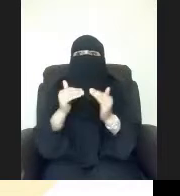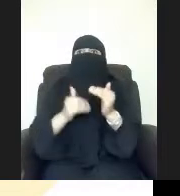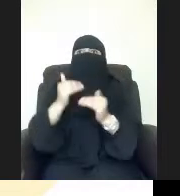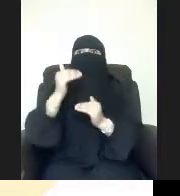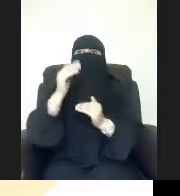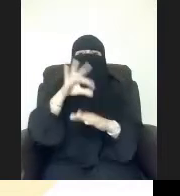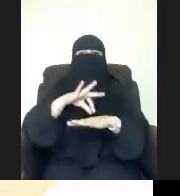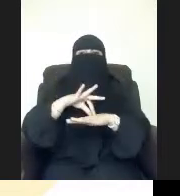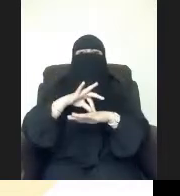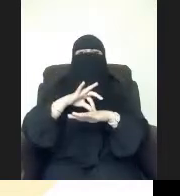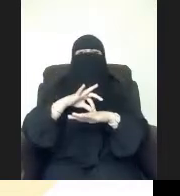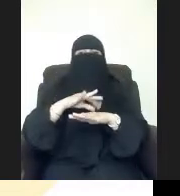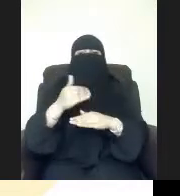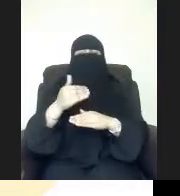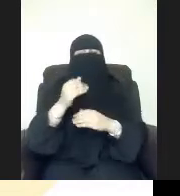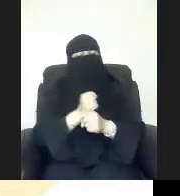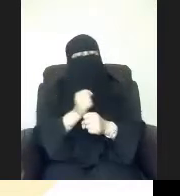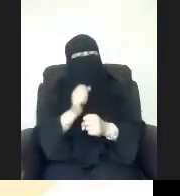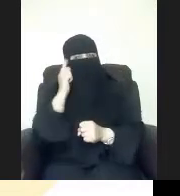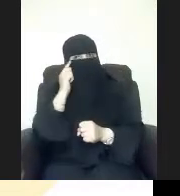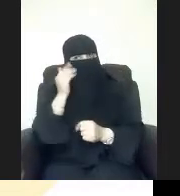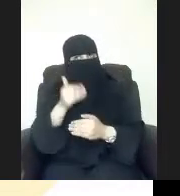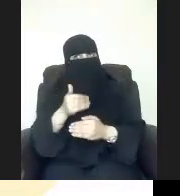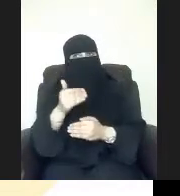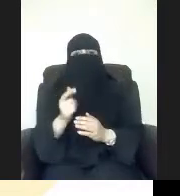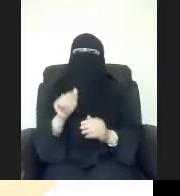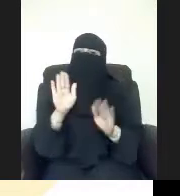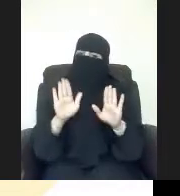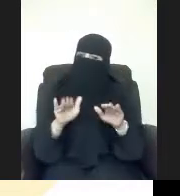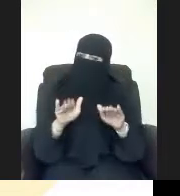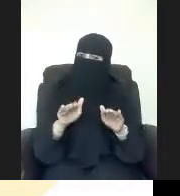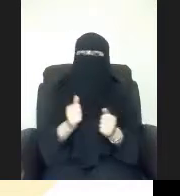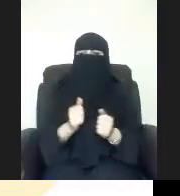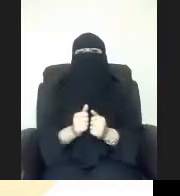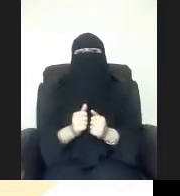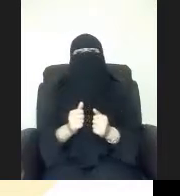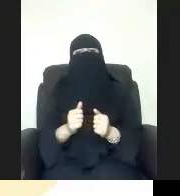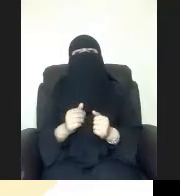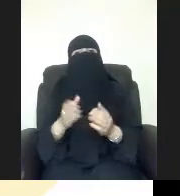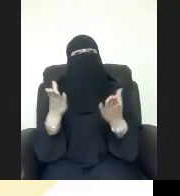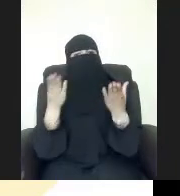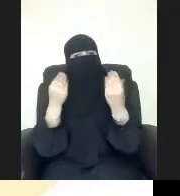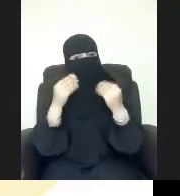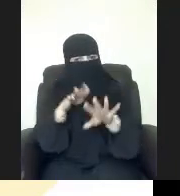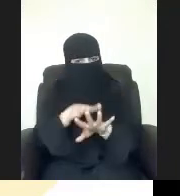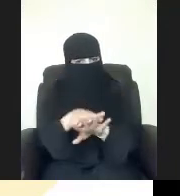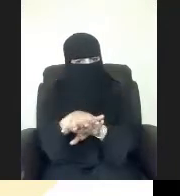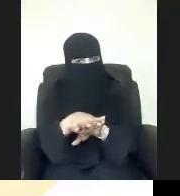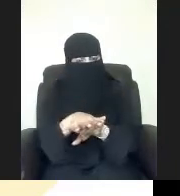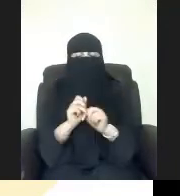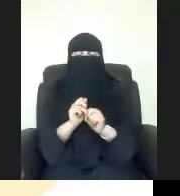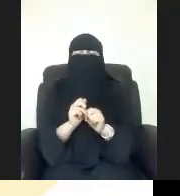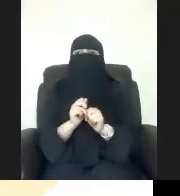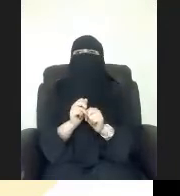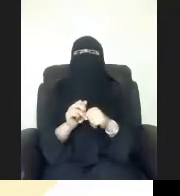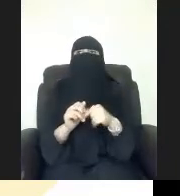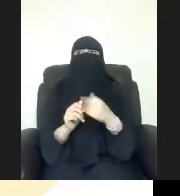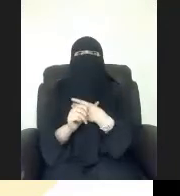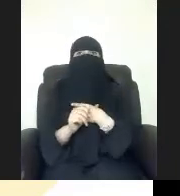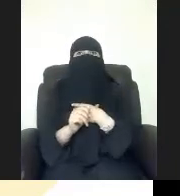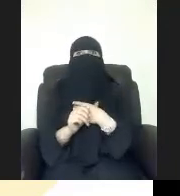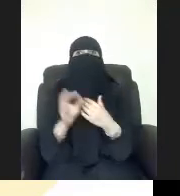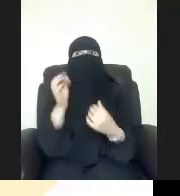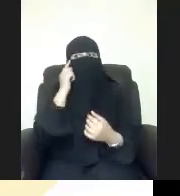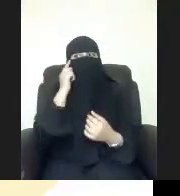وبنائه واستخدامه، وهذا ما يتم حاليا في التعلم المدمج والتعلم بشكل عام بناء على هذه النقاط. أيضا عندي مراعاة